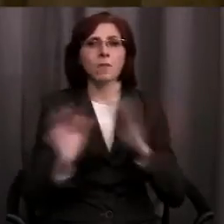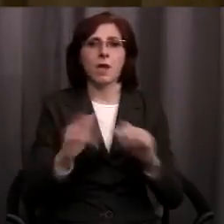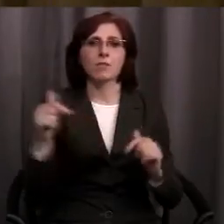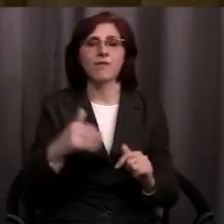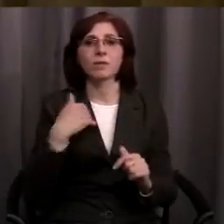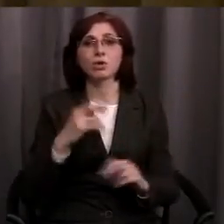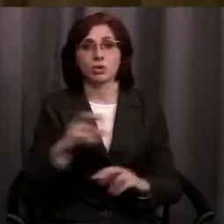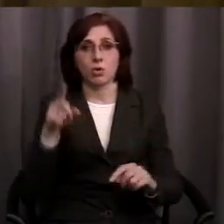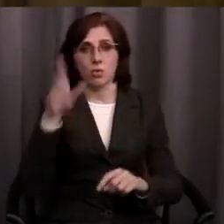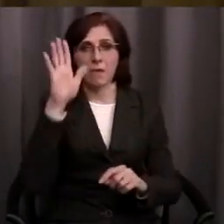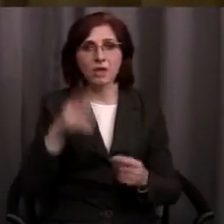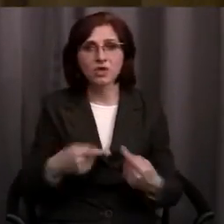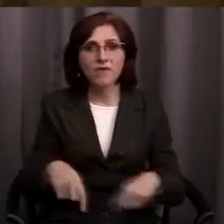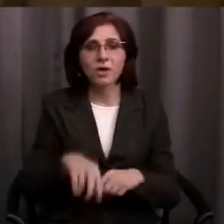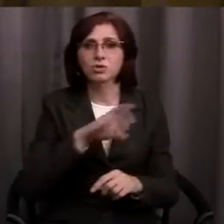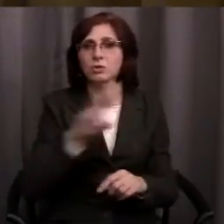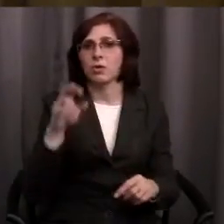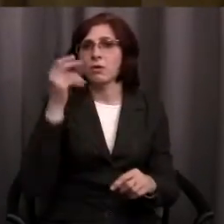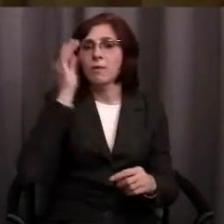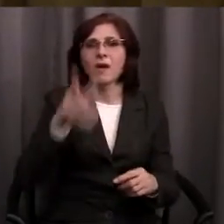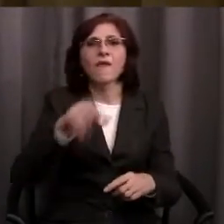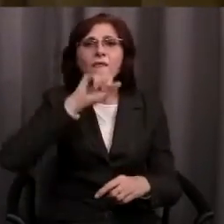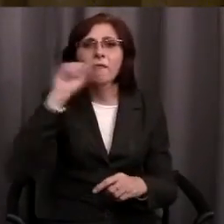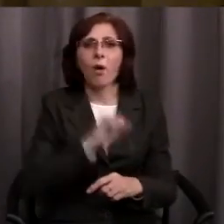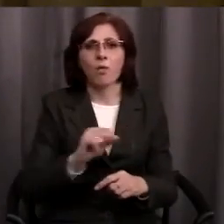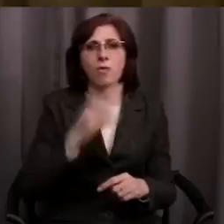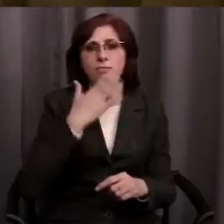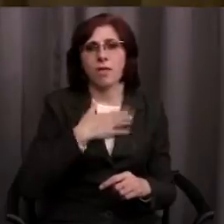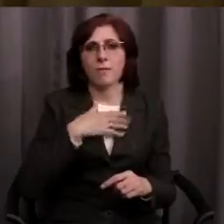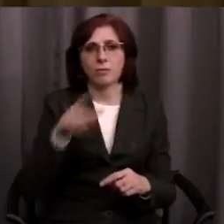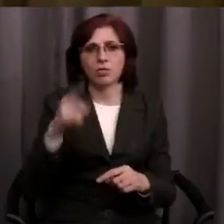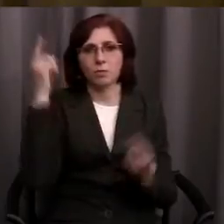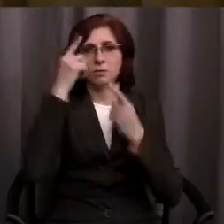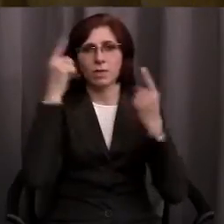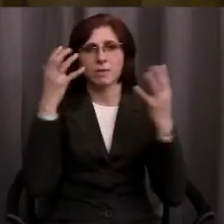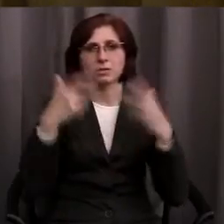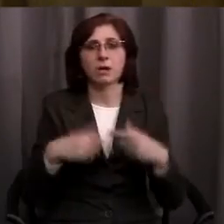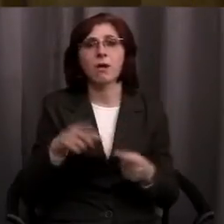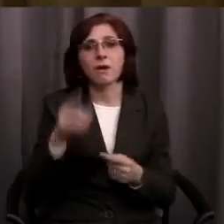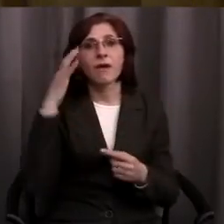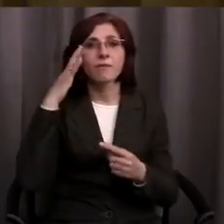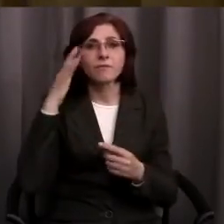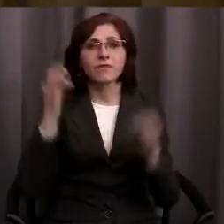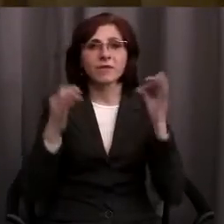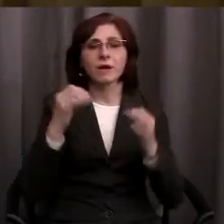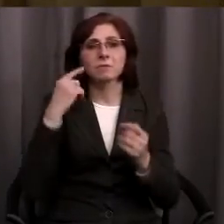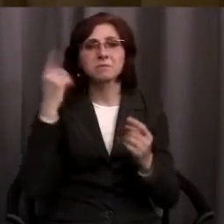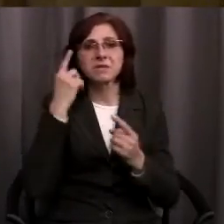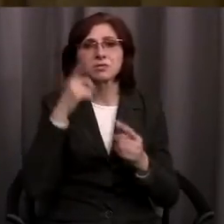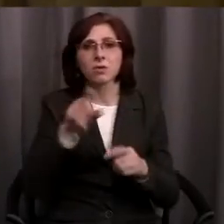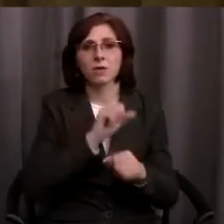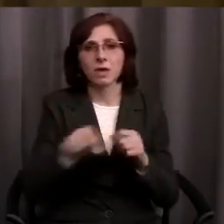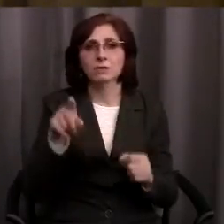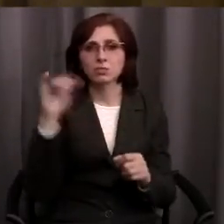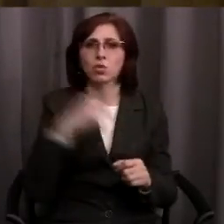nieważne, czy się go będzie realizowało, czy nie, tylko w ogóle nie ma tego przemyślanego. Wydaje się, że jednak trzeba stworzyć